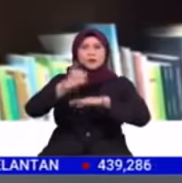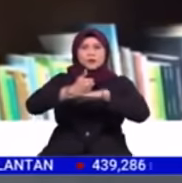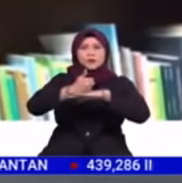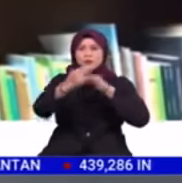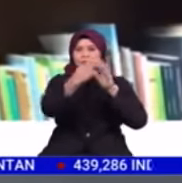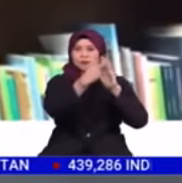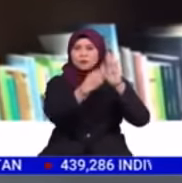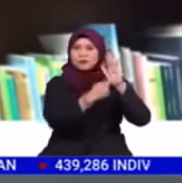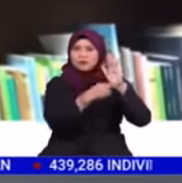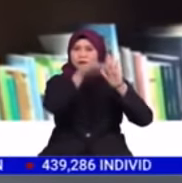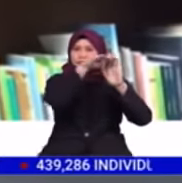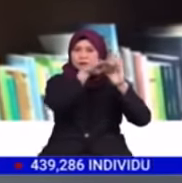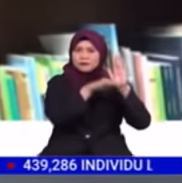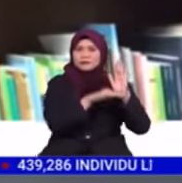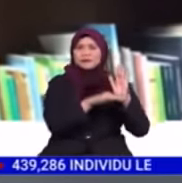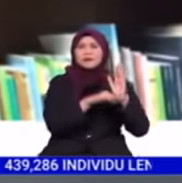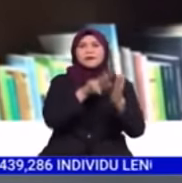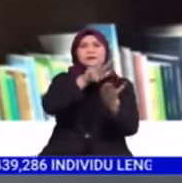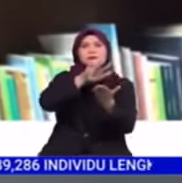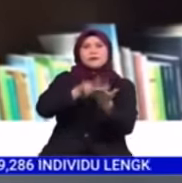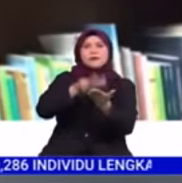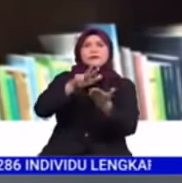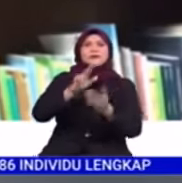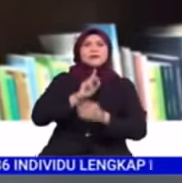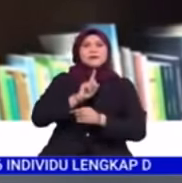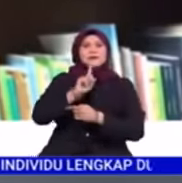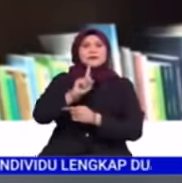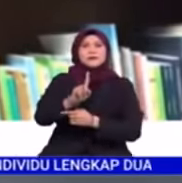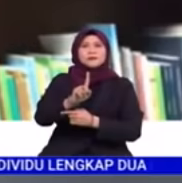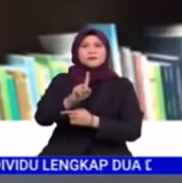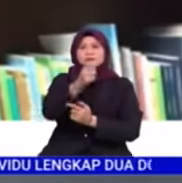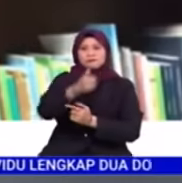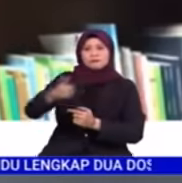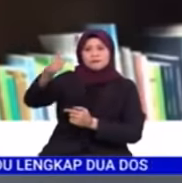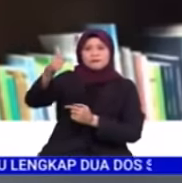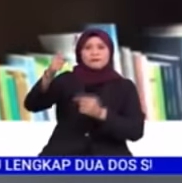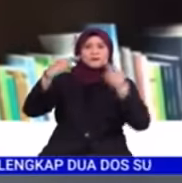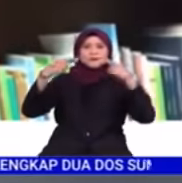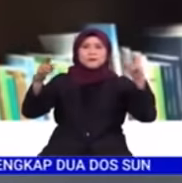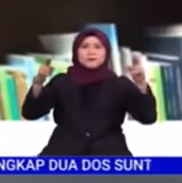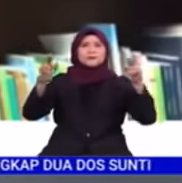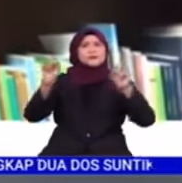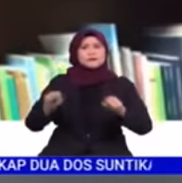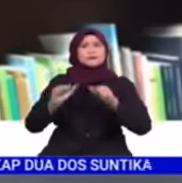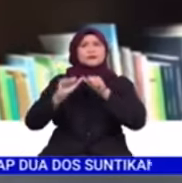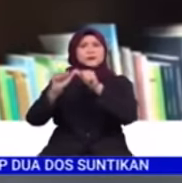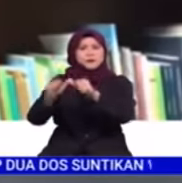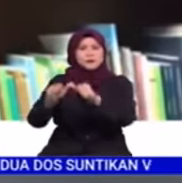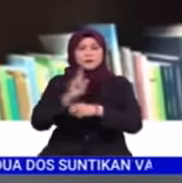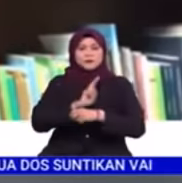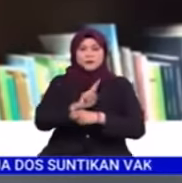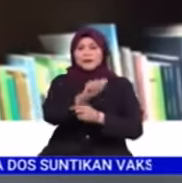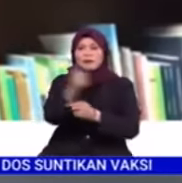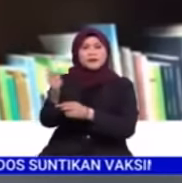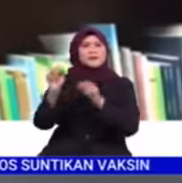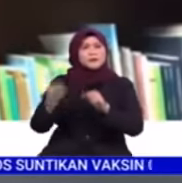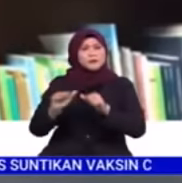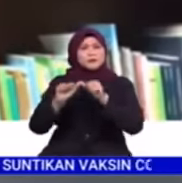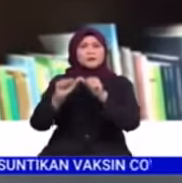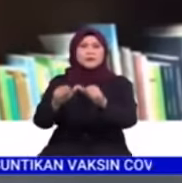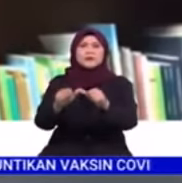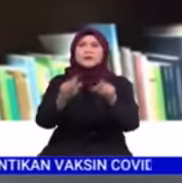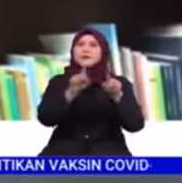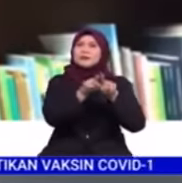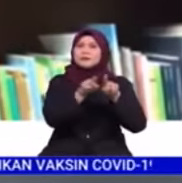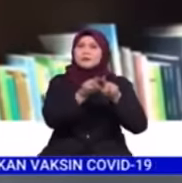itu memberikan pengisi Alfan kepada kedudukan agama Islam sebagai agama resmi agama lain boleh diteruskan kedudukan bahasa Indonesia sebagai bahasa